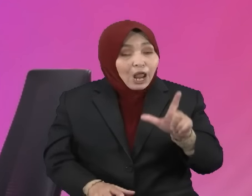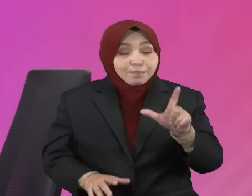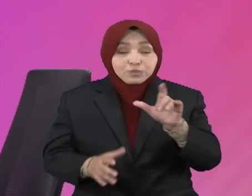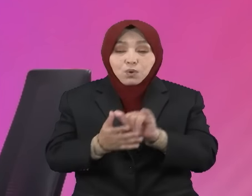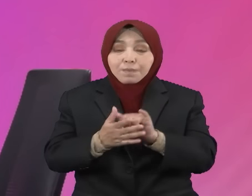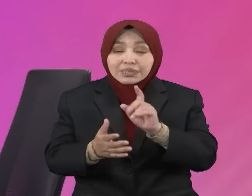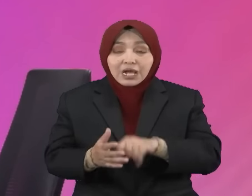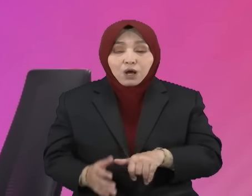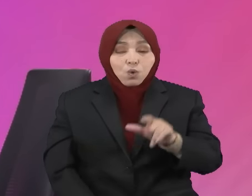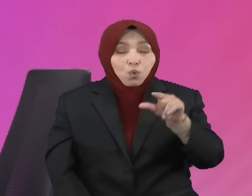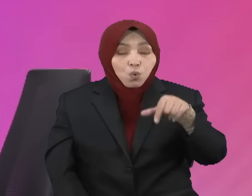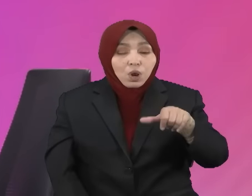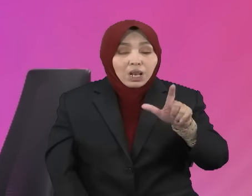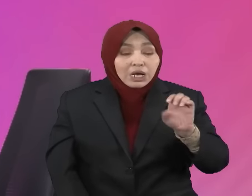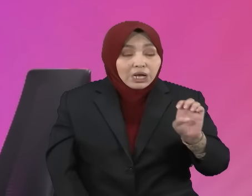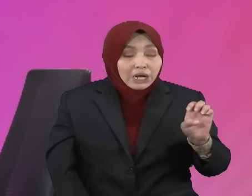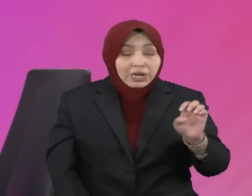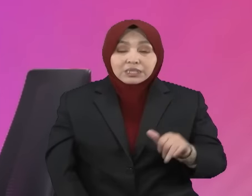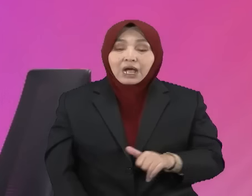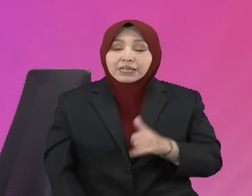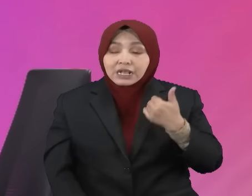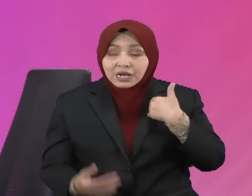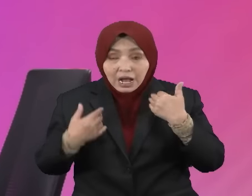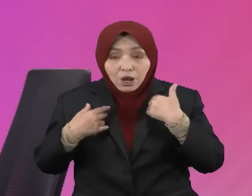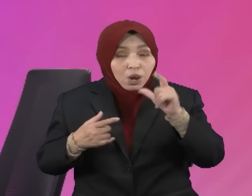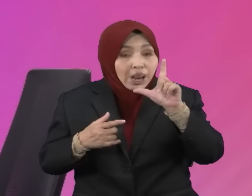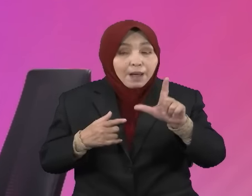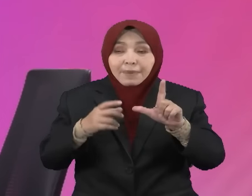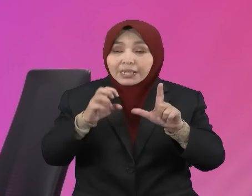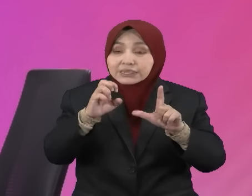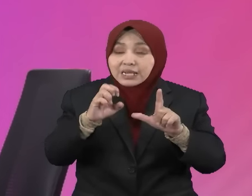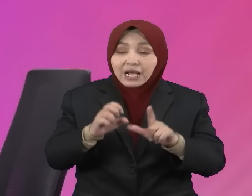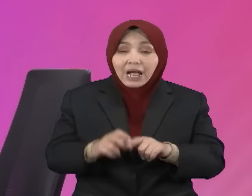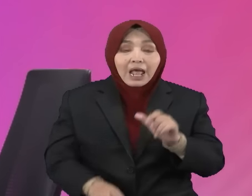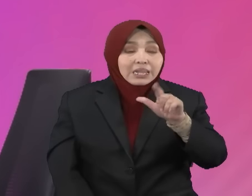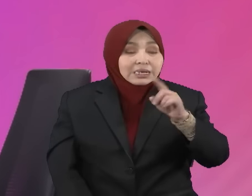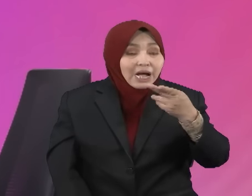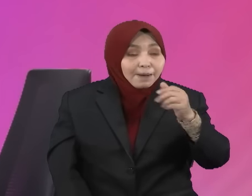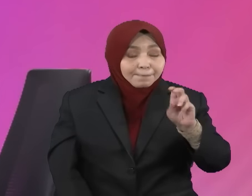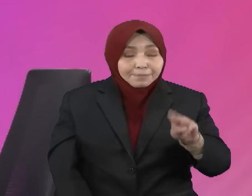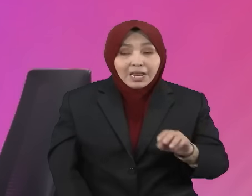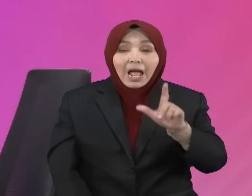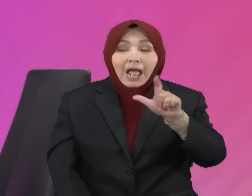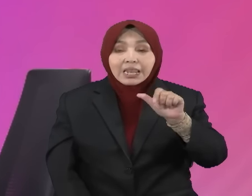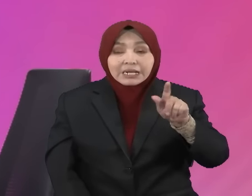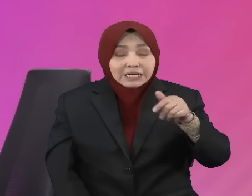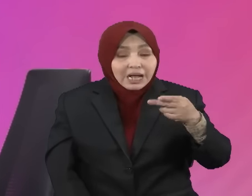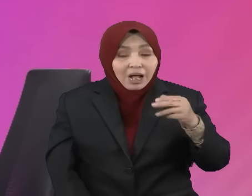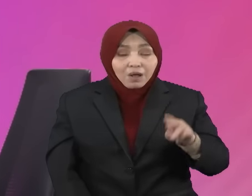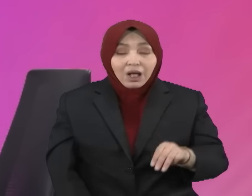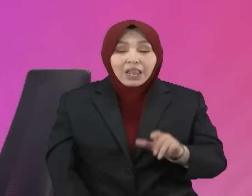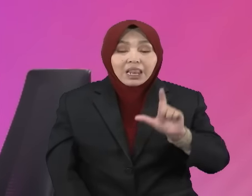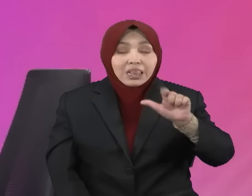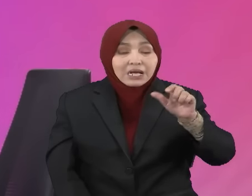baca kul. Banyak orang kita kalau lam mati ni alham.